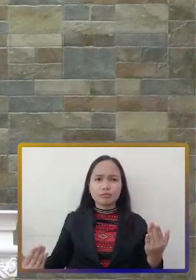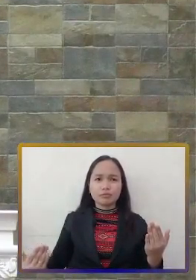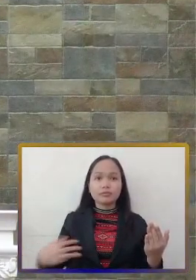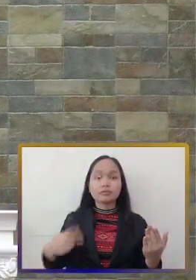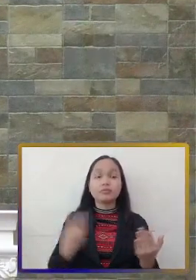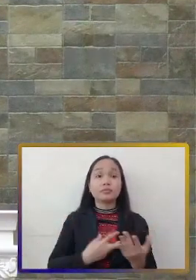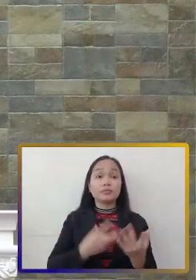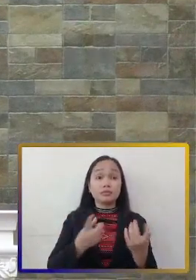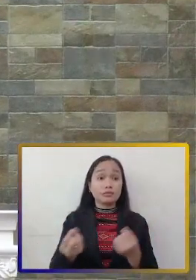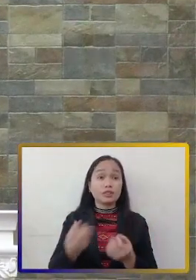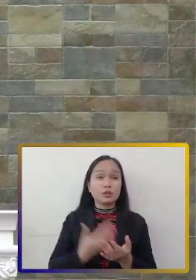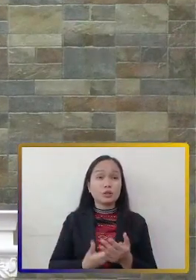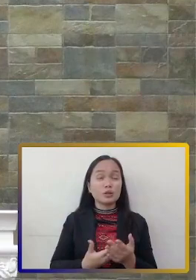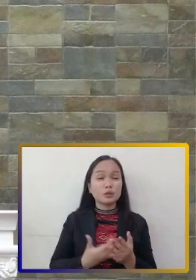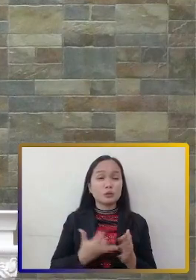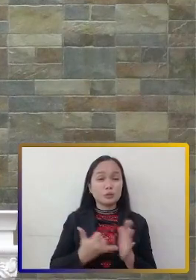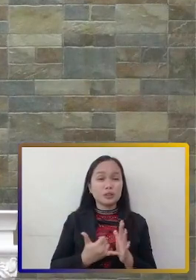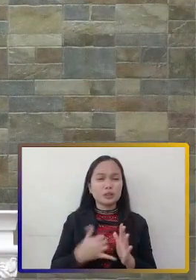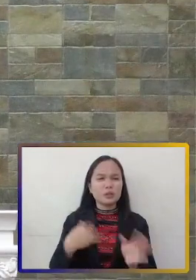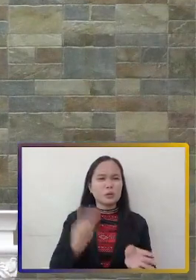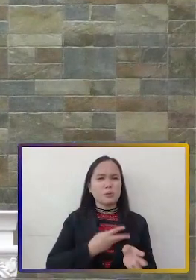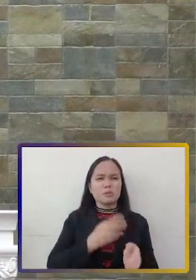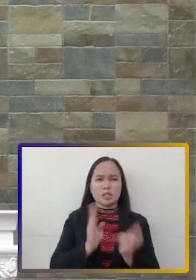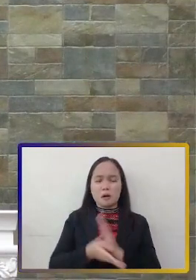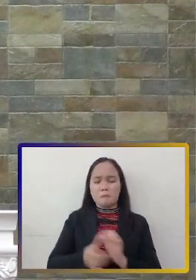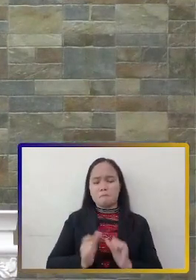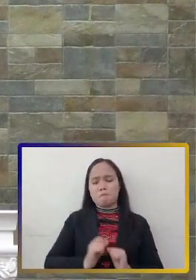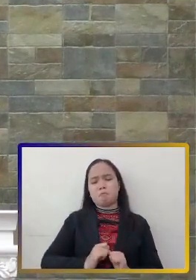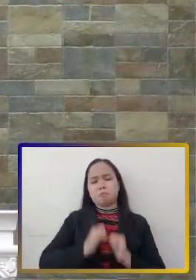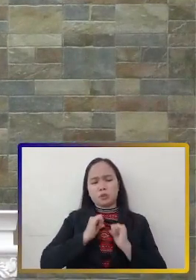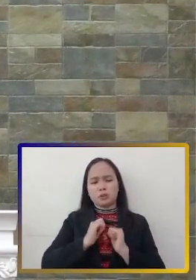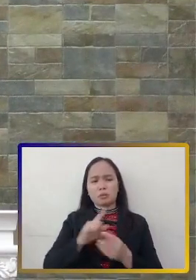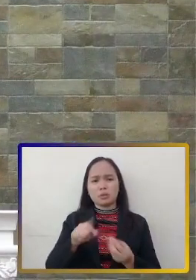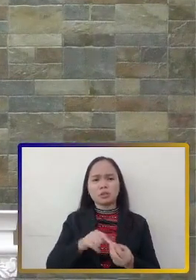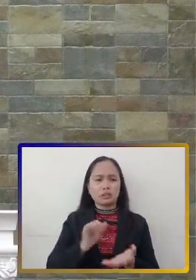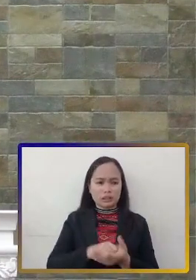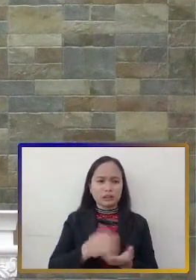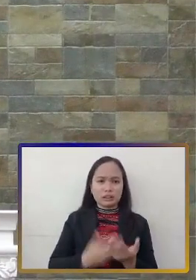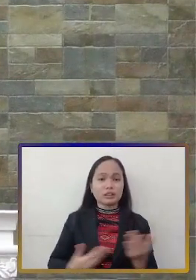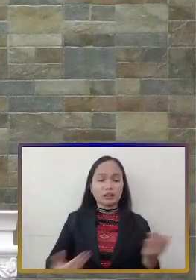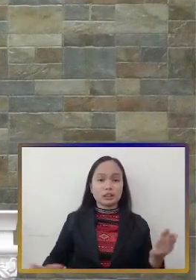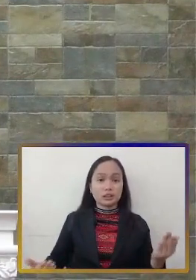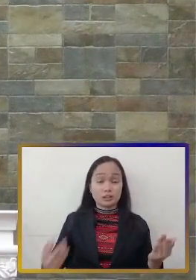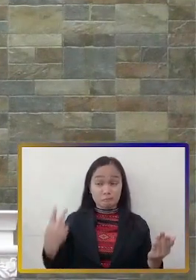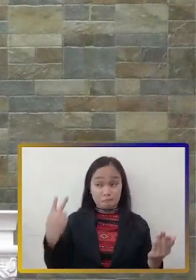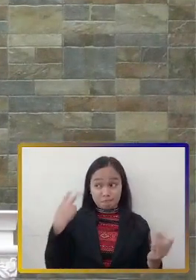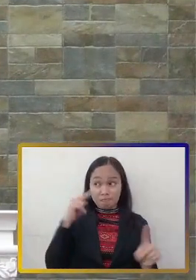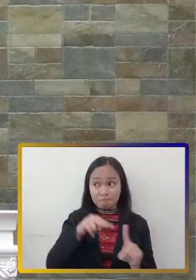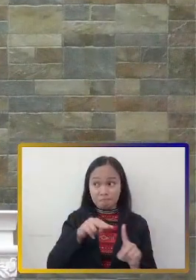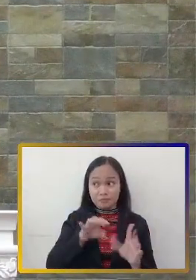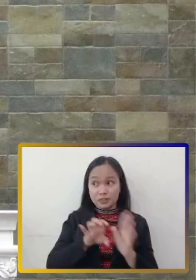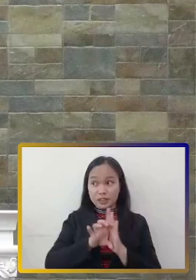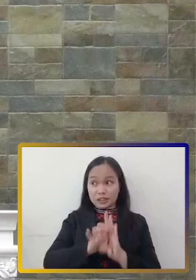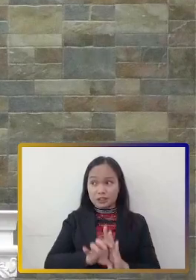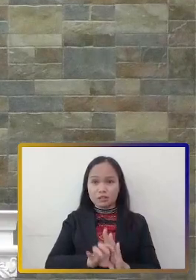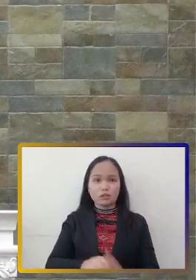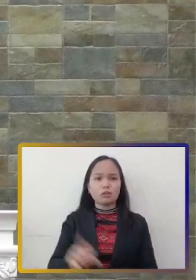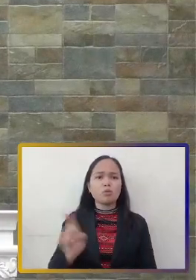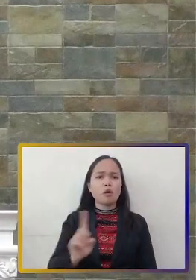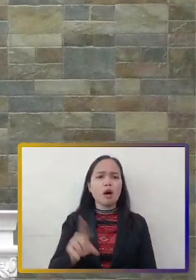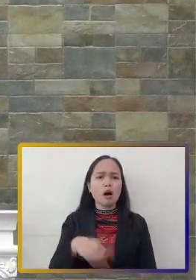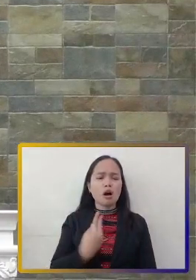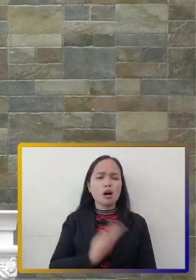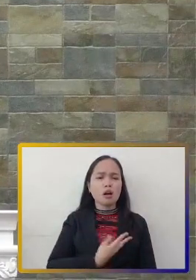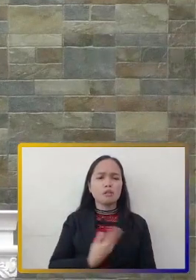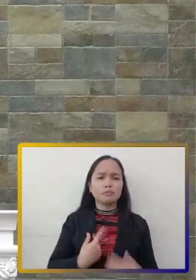ginagawa nating pride, na nagiging proud po tayo doon. You understand? Let me tell you something. Anong accomplishment natin dito,